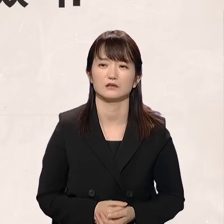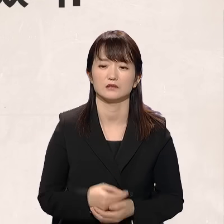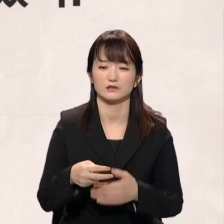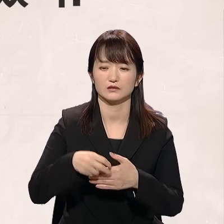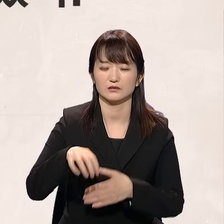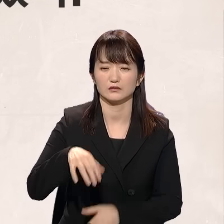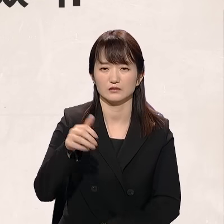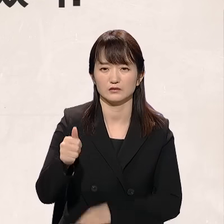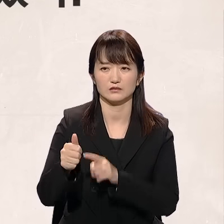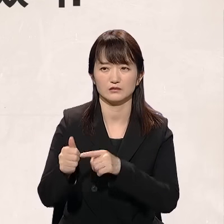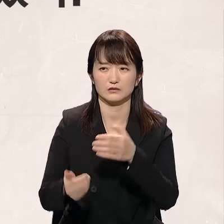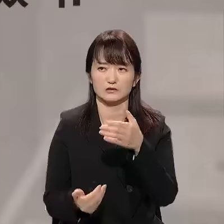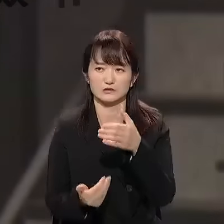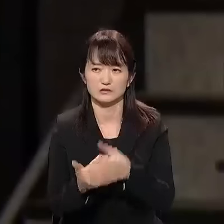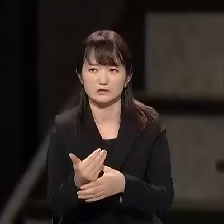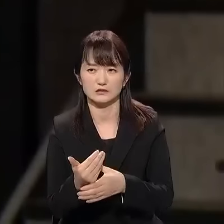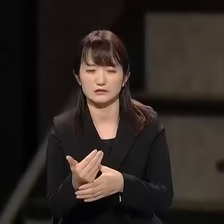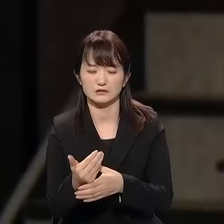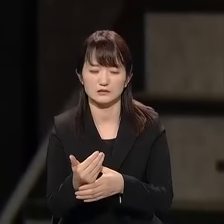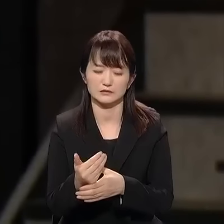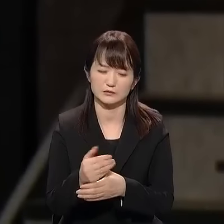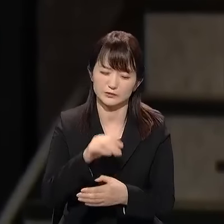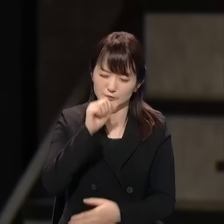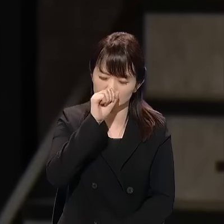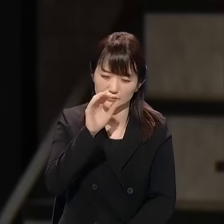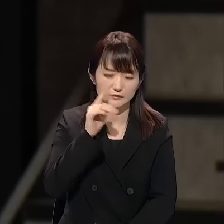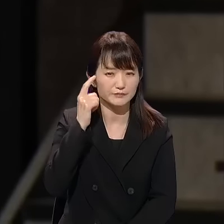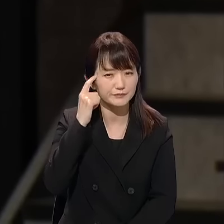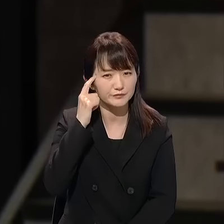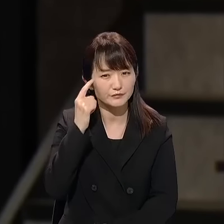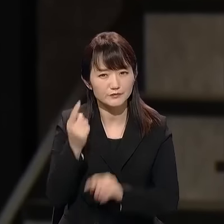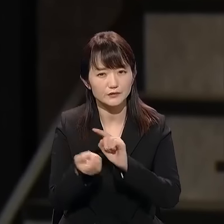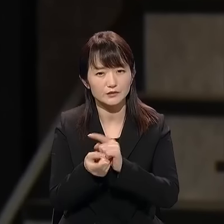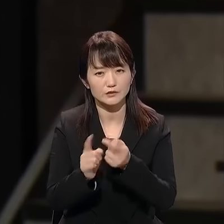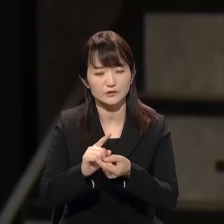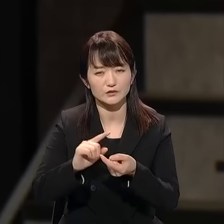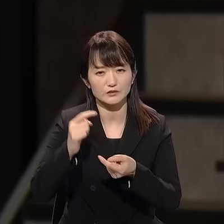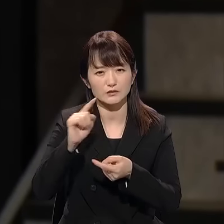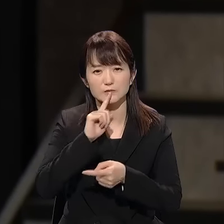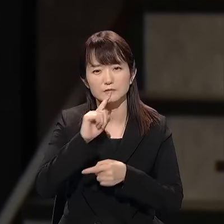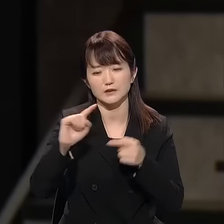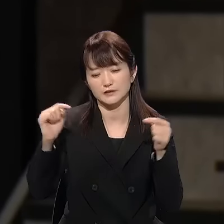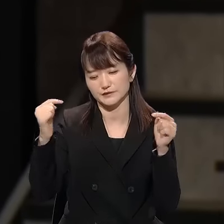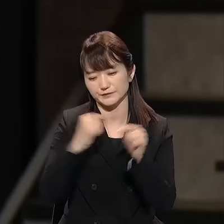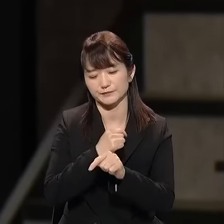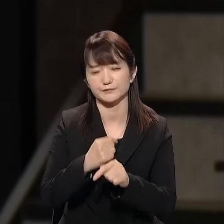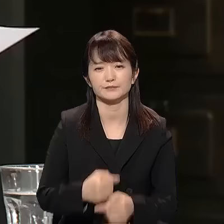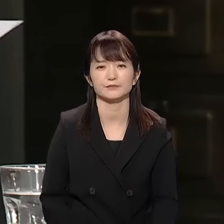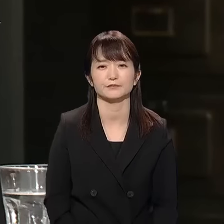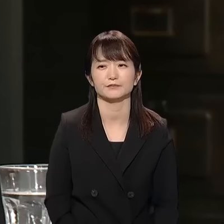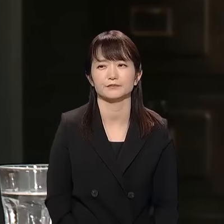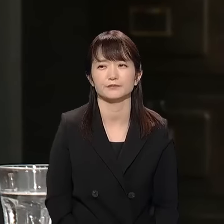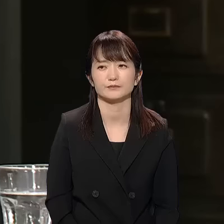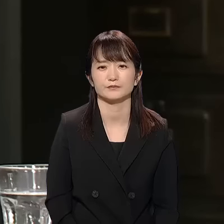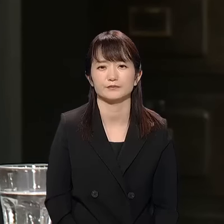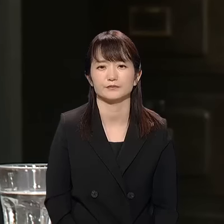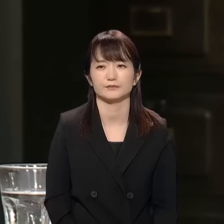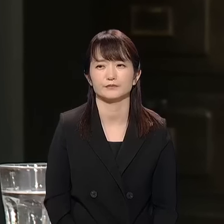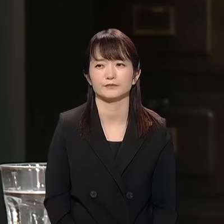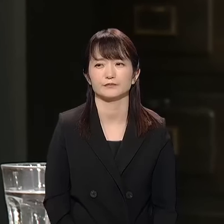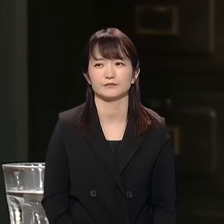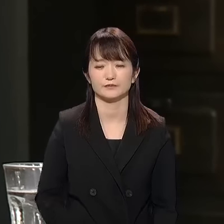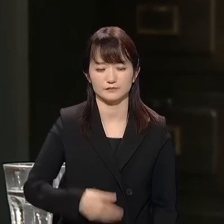사권에 대해서는 불미스럽게 생각하고 있다라고 얘기해서 지금 서로 이야기가 완전 다른 상황입니다 아 영상 저는이